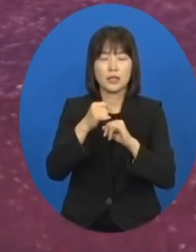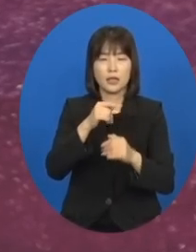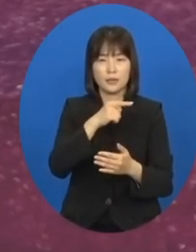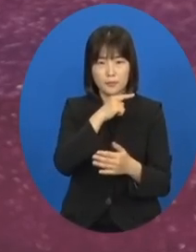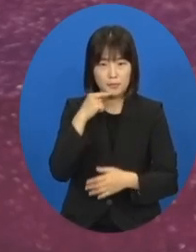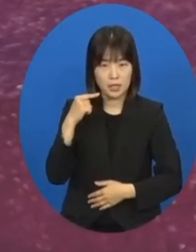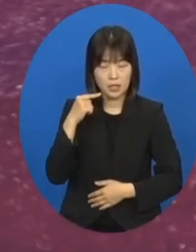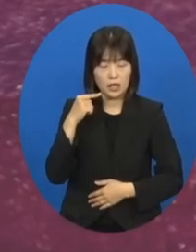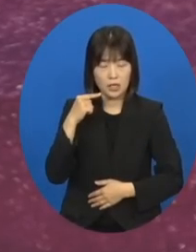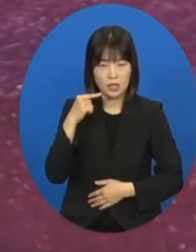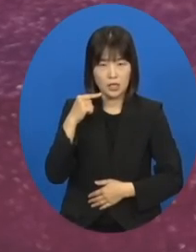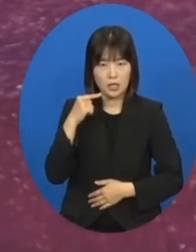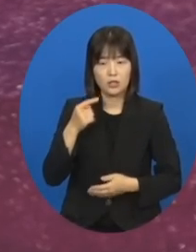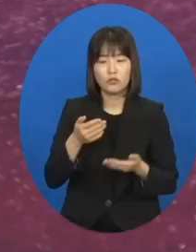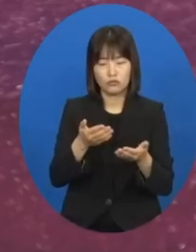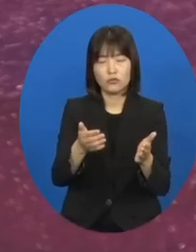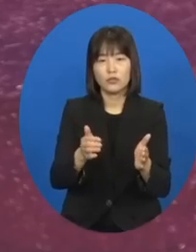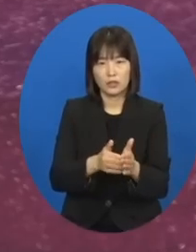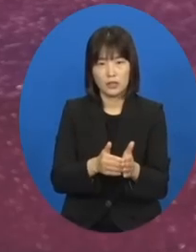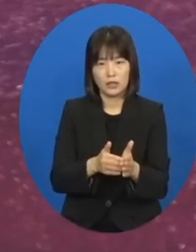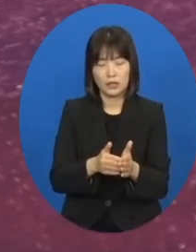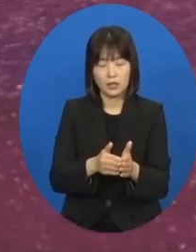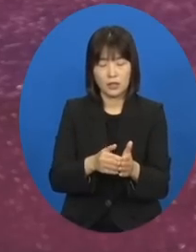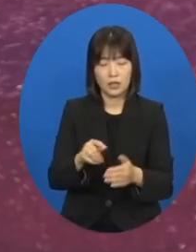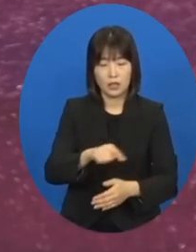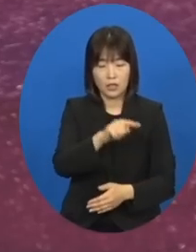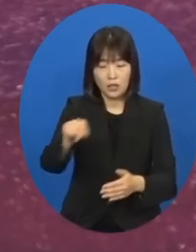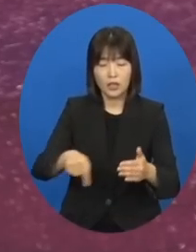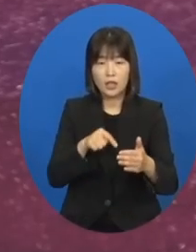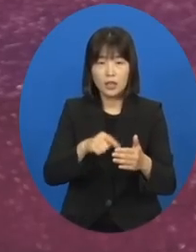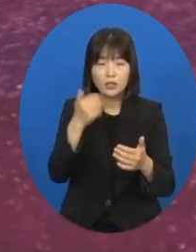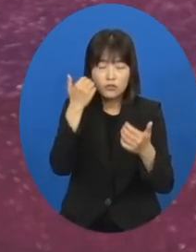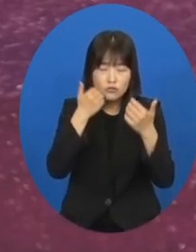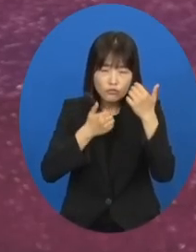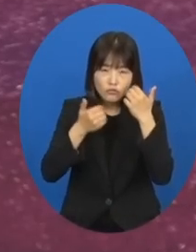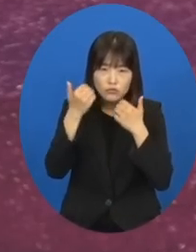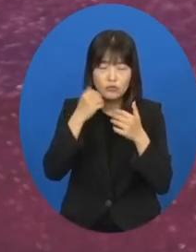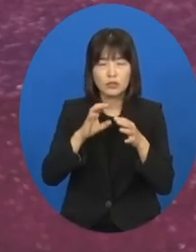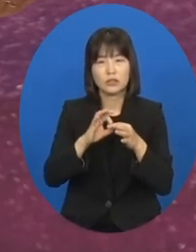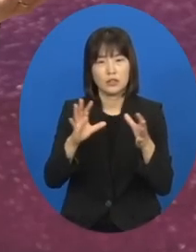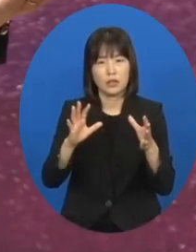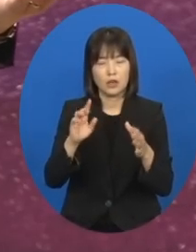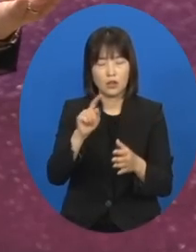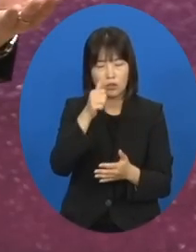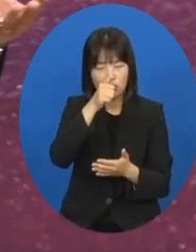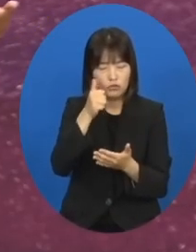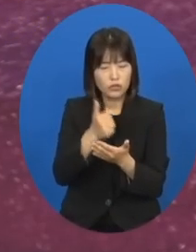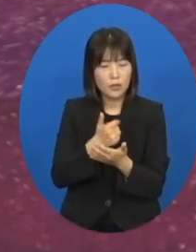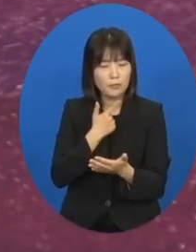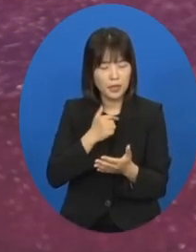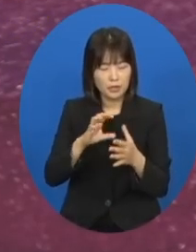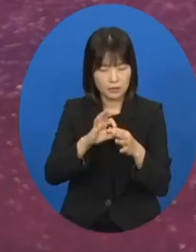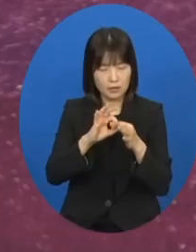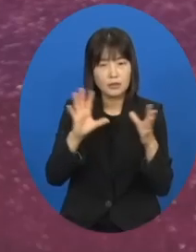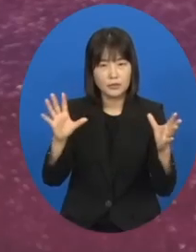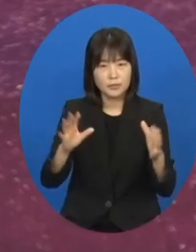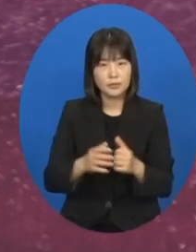새로운 언약을 이제 주었다 너희 중에 누구든지 어떤 죄를 지었든지